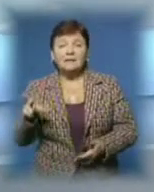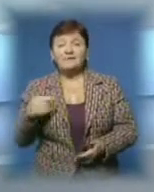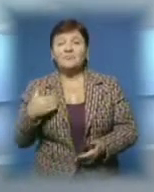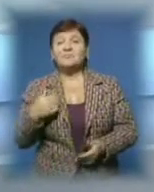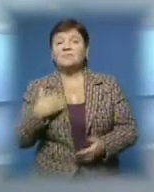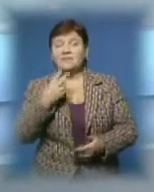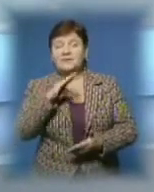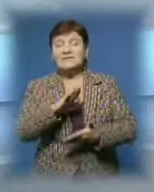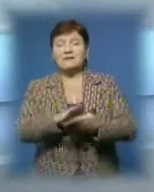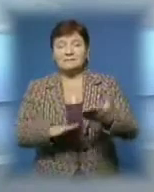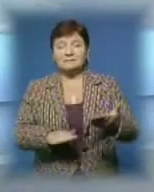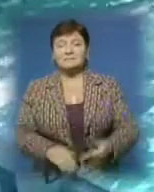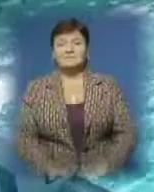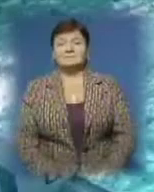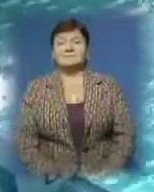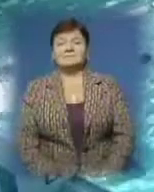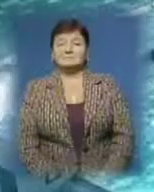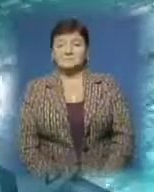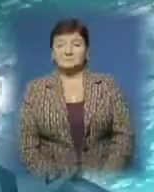Ужгороді дивіться далі.